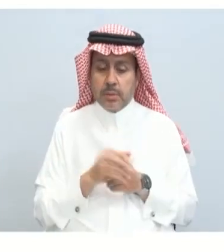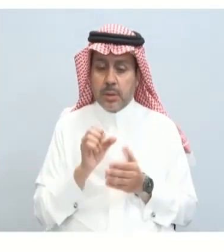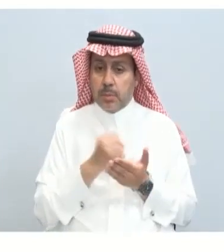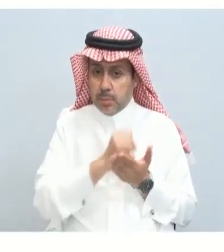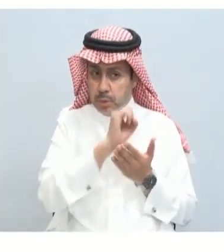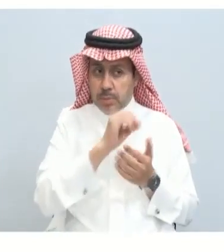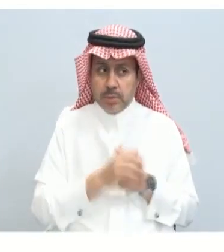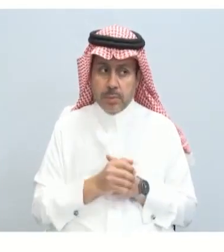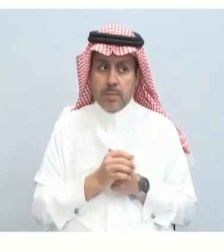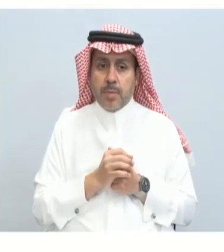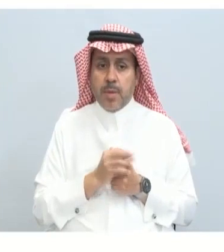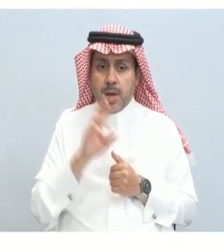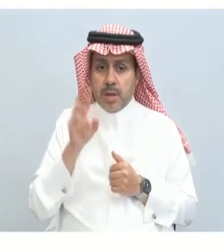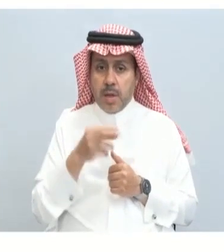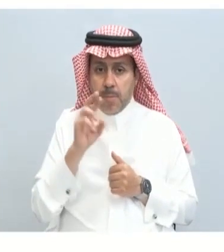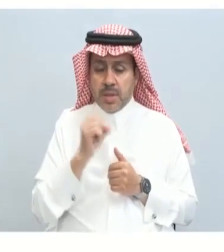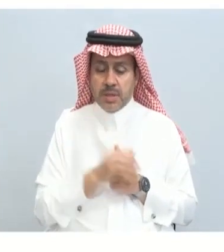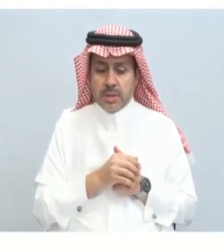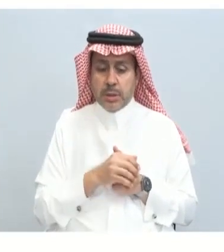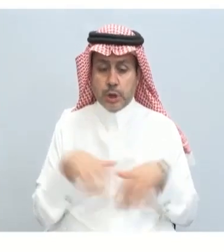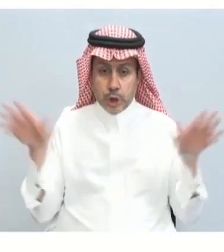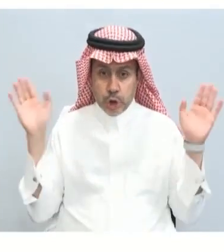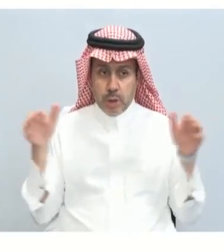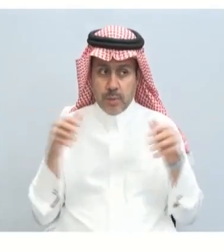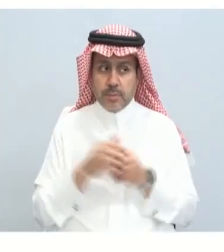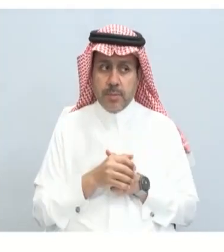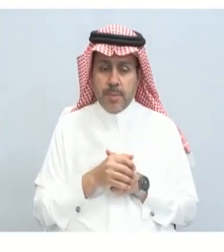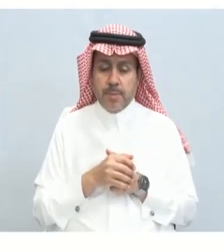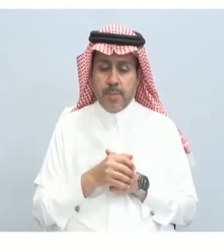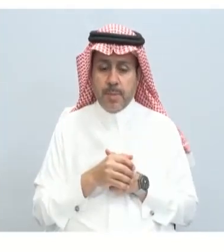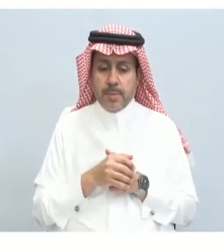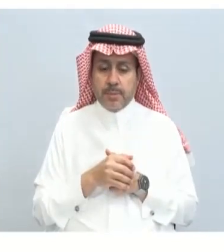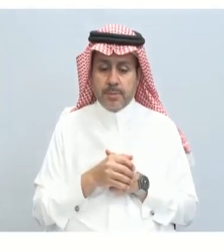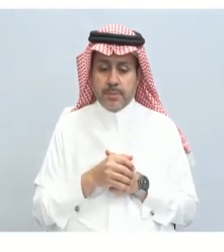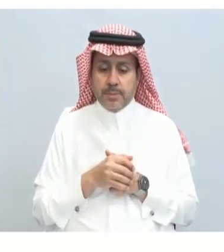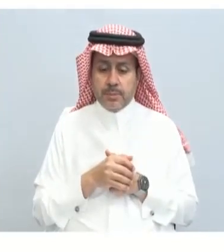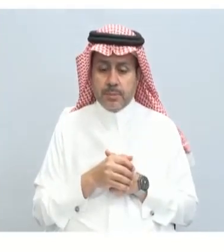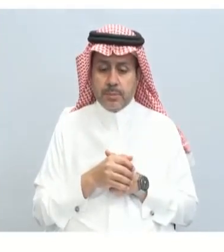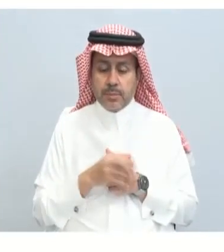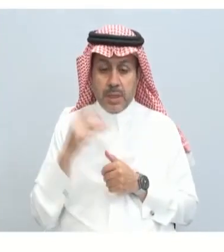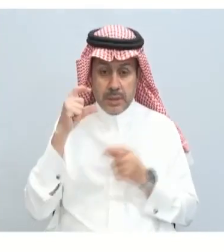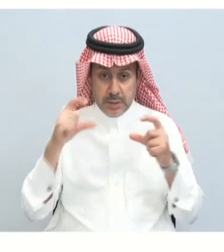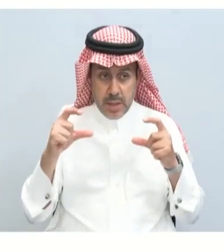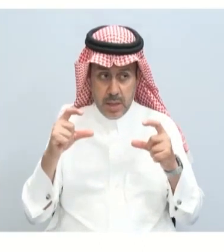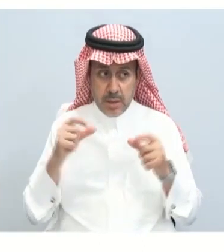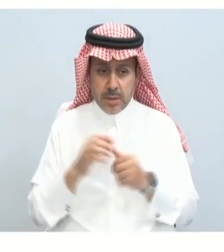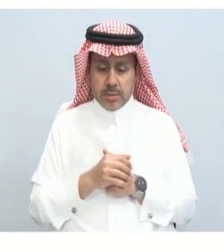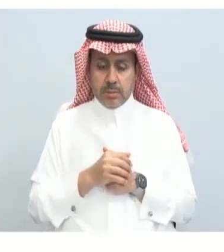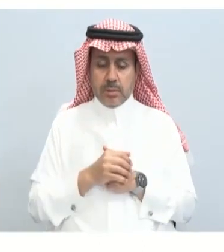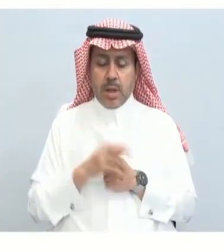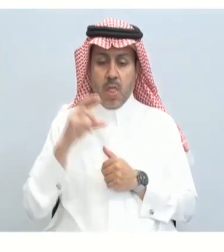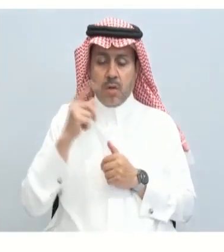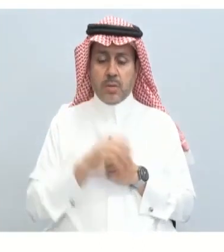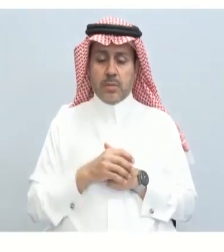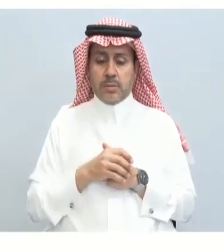به ورمز اليه بشيء من لوازمه والجناح لم يقل طاهر انما قال جناح فهنا دل على ان الذل هو